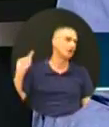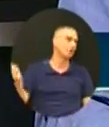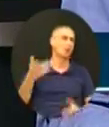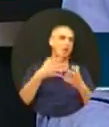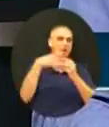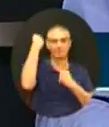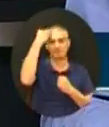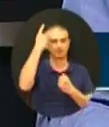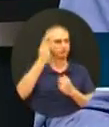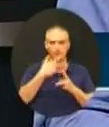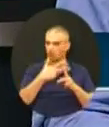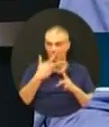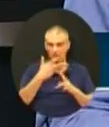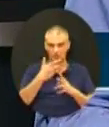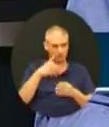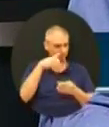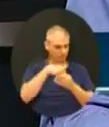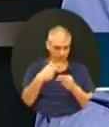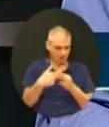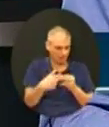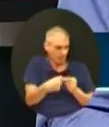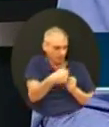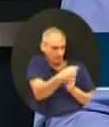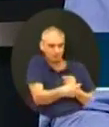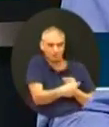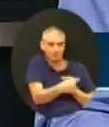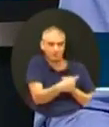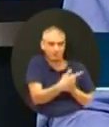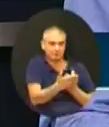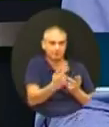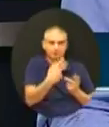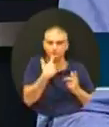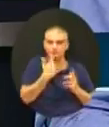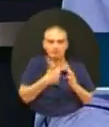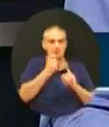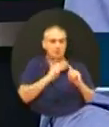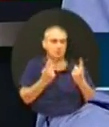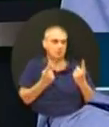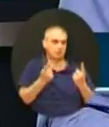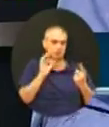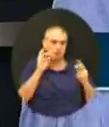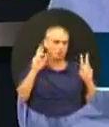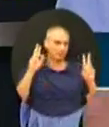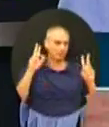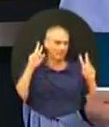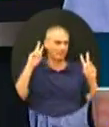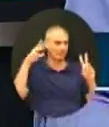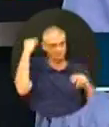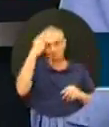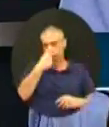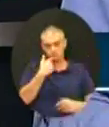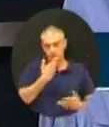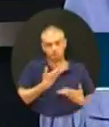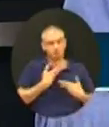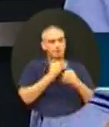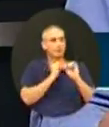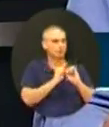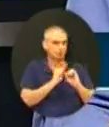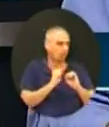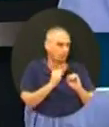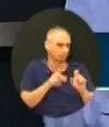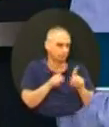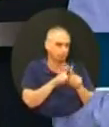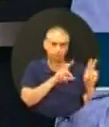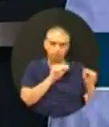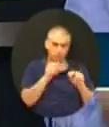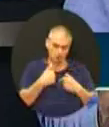הפלסטיני, כשלא רק בעורף, אלא לידו, בקו מקביל, אומרת הנהגה אחרת של תנועה פלסטינית אחרת, שמקבלת לגיטימציה לא פחות